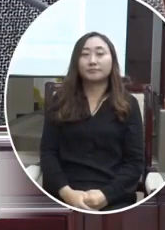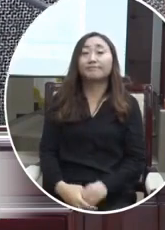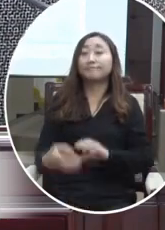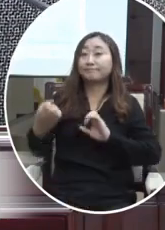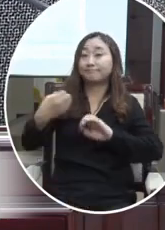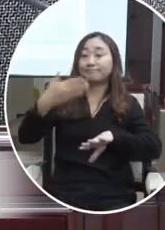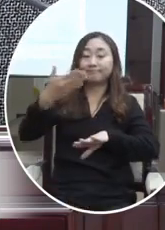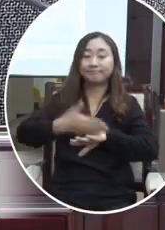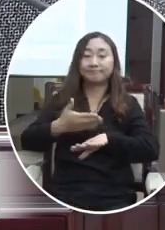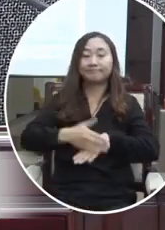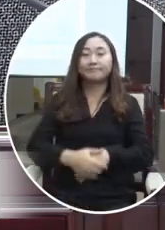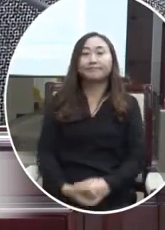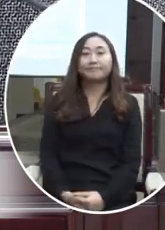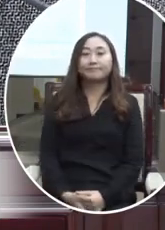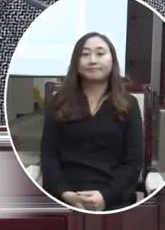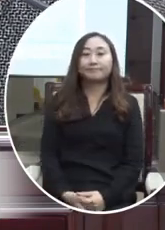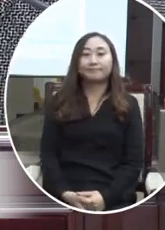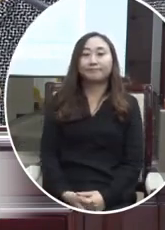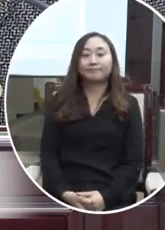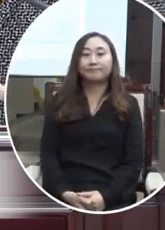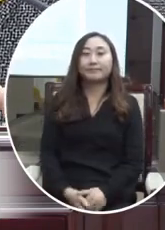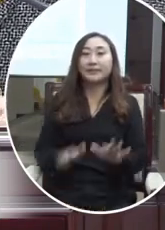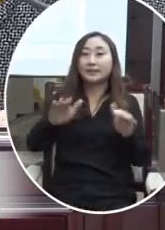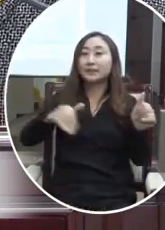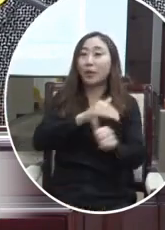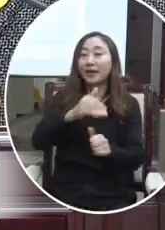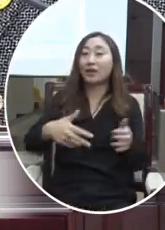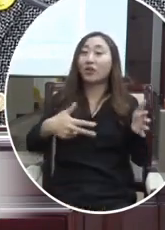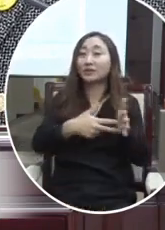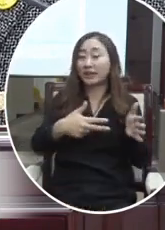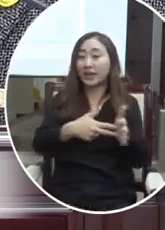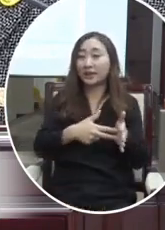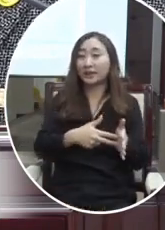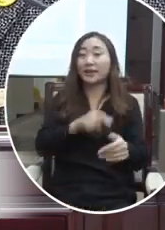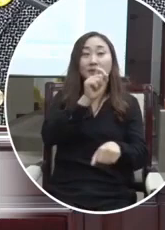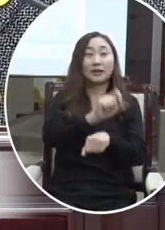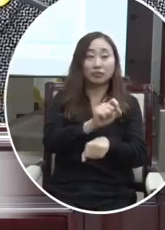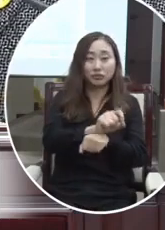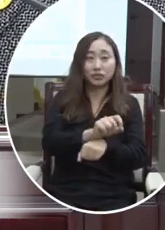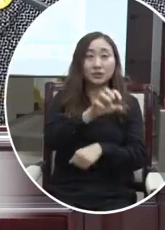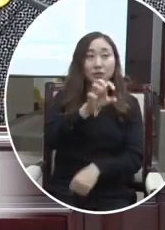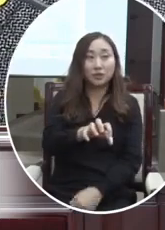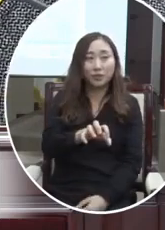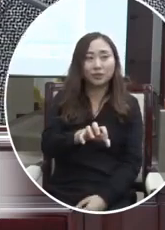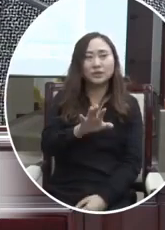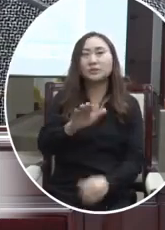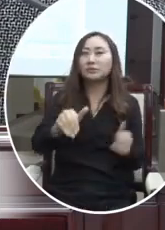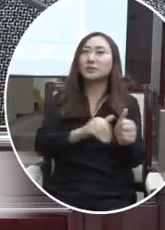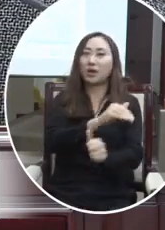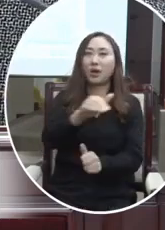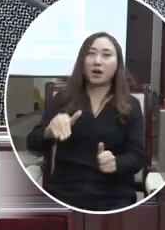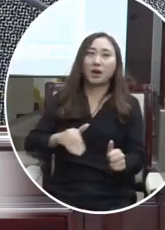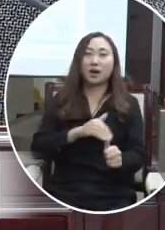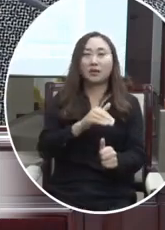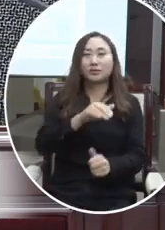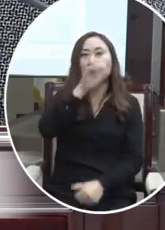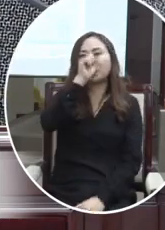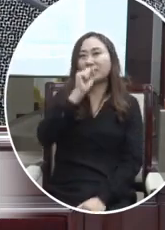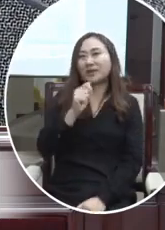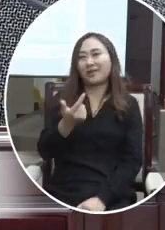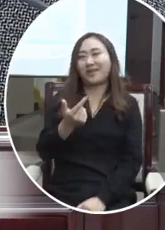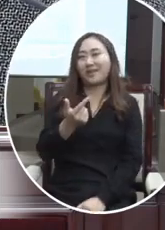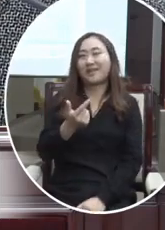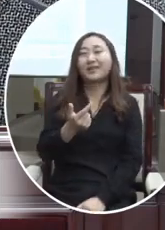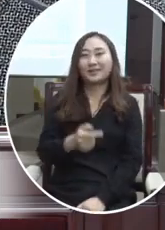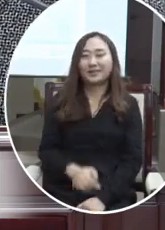네, 구청장님 답변 감사합니다. 아, 제가 지금 현재 환경재단 사무실 상황도 여건이